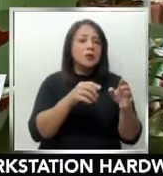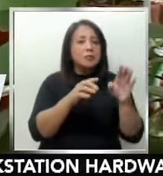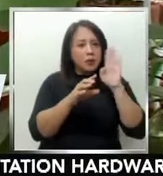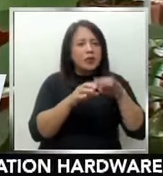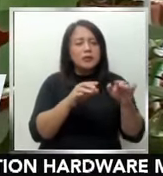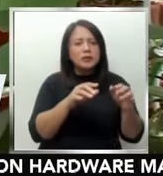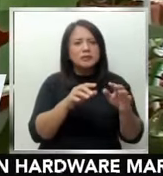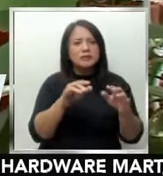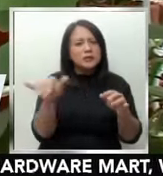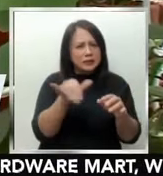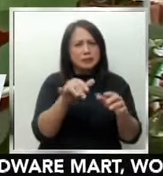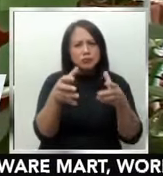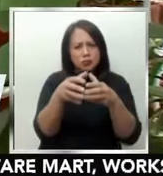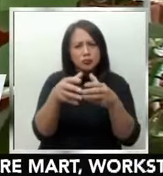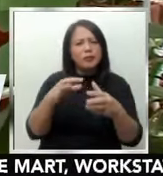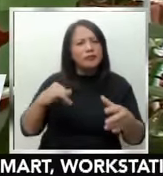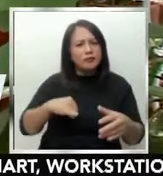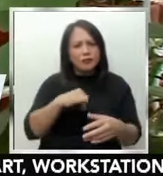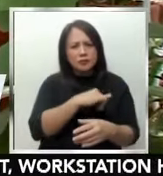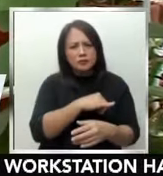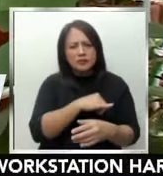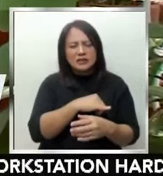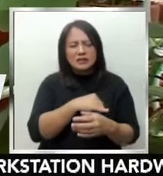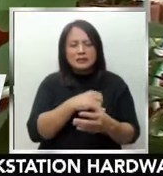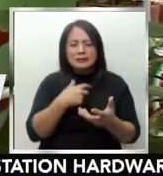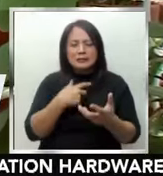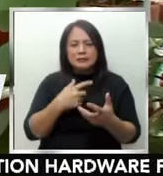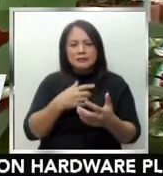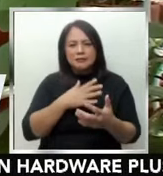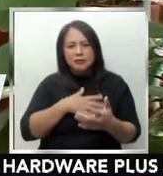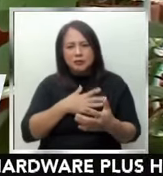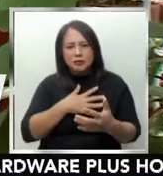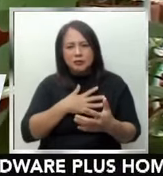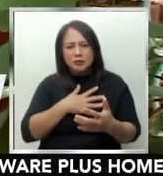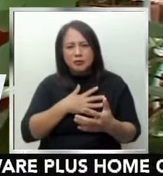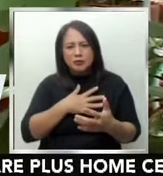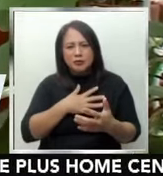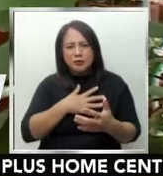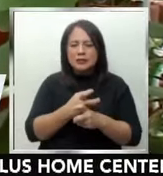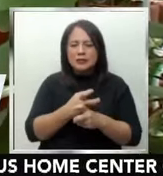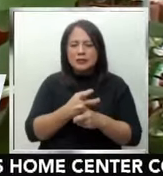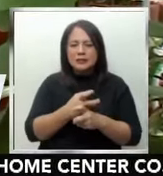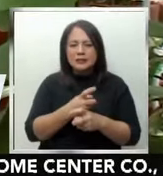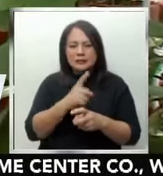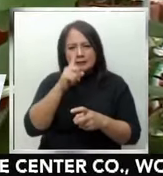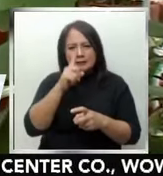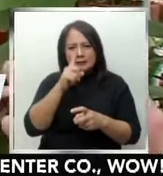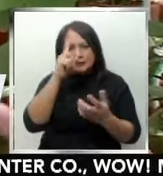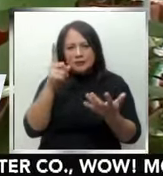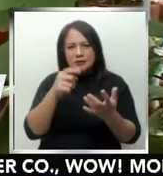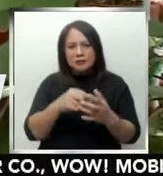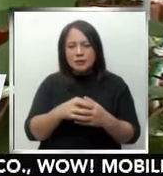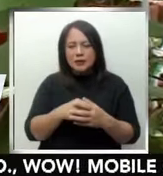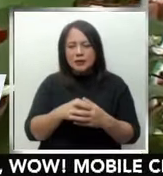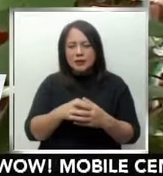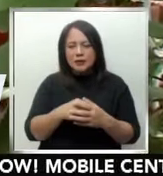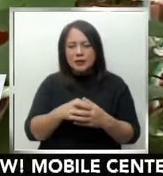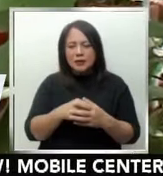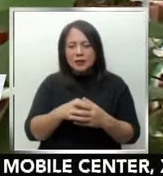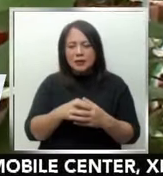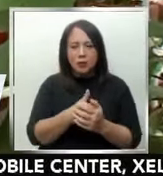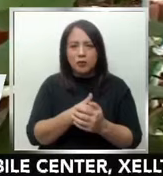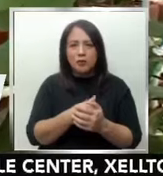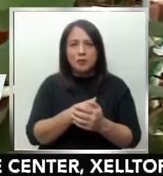ah nakakagigil pero Ah hindi ko nga Min majority Opo the only